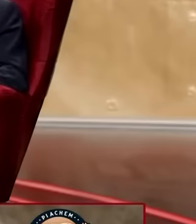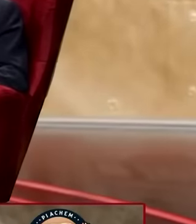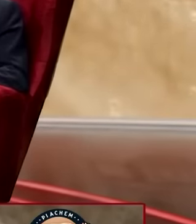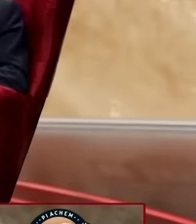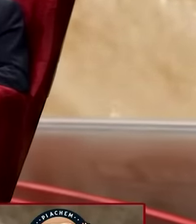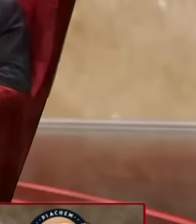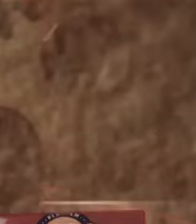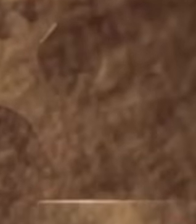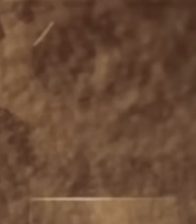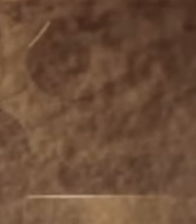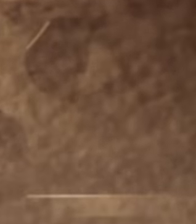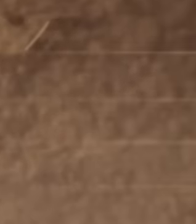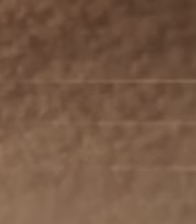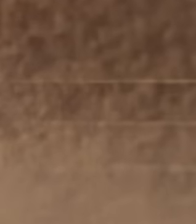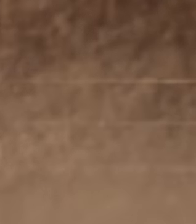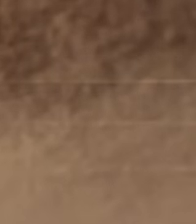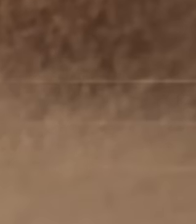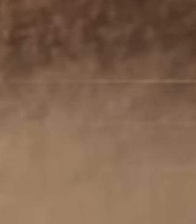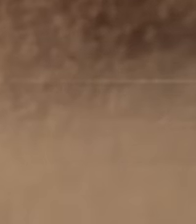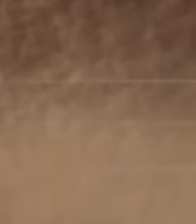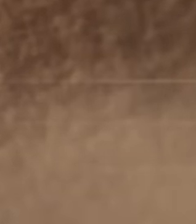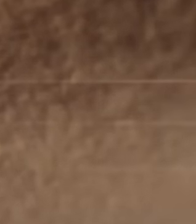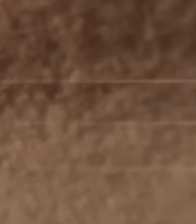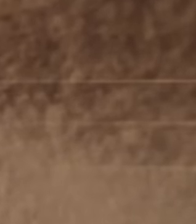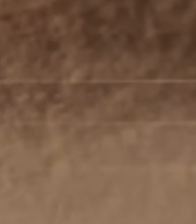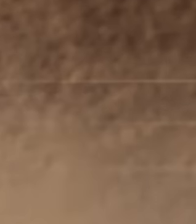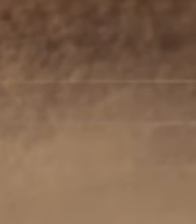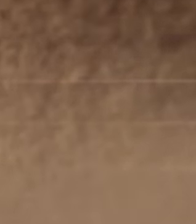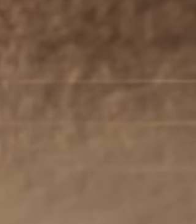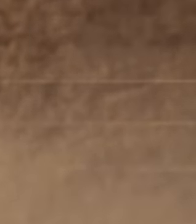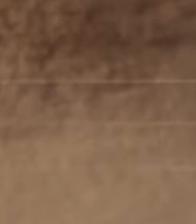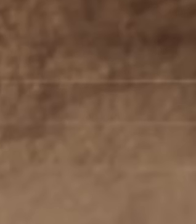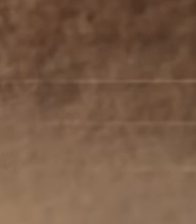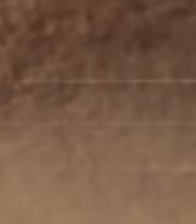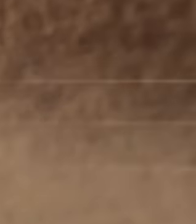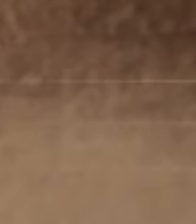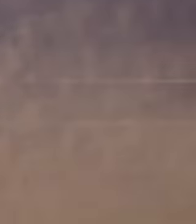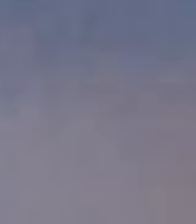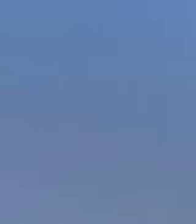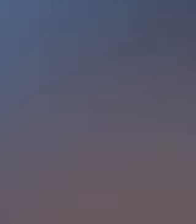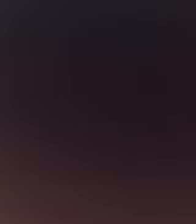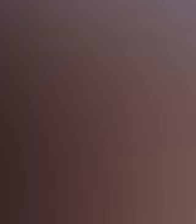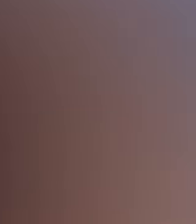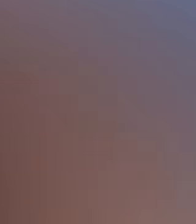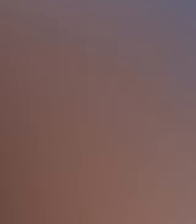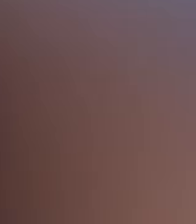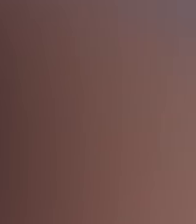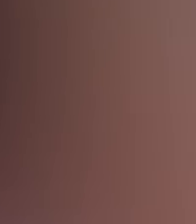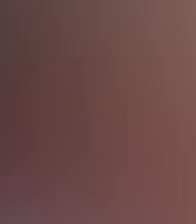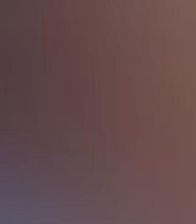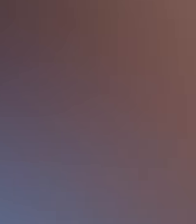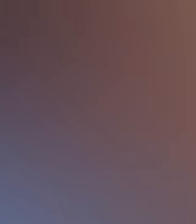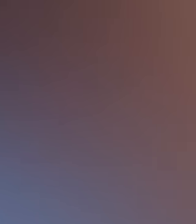na teściową. Ola Prorok była dzisiaj z nami. Adrian Stankowski. Od razu zapraszamy na program Jacka Sobali. Już czeka na spotkanie z